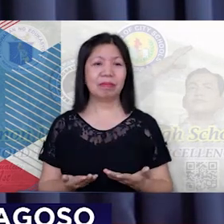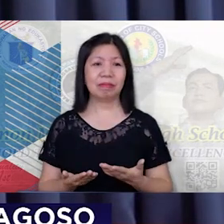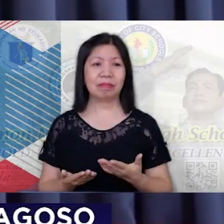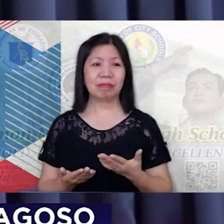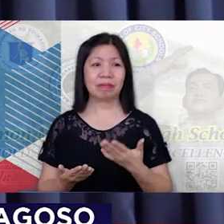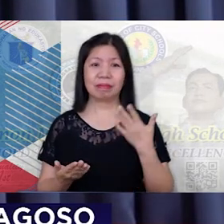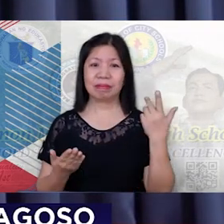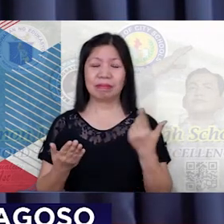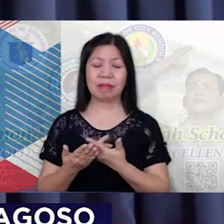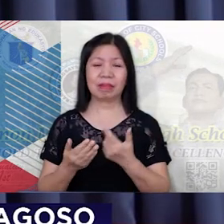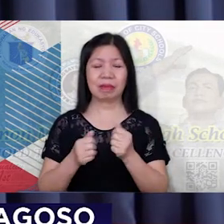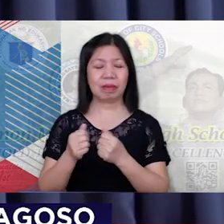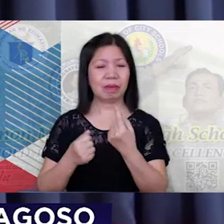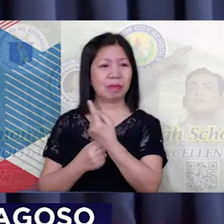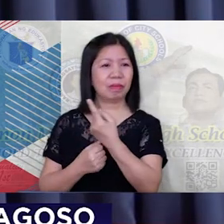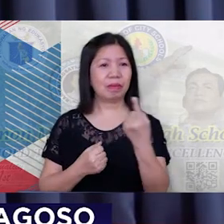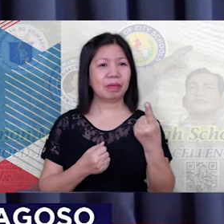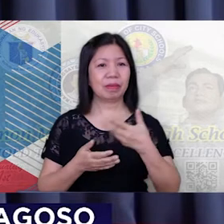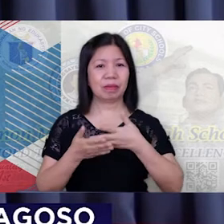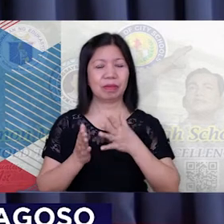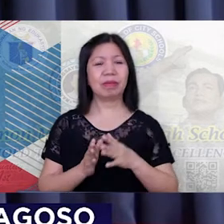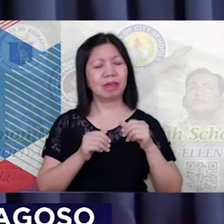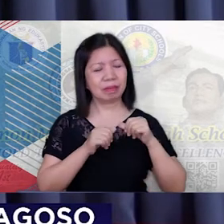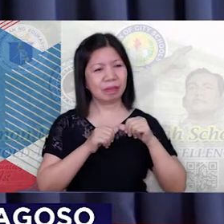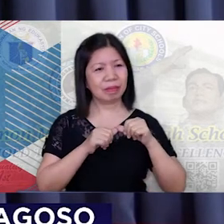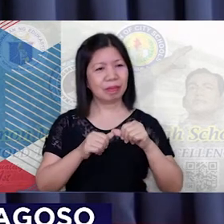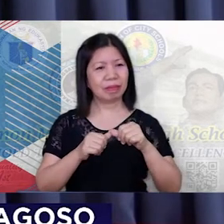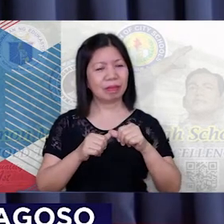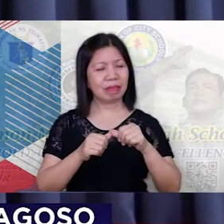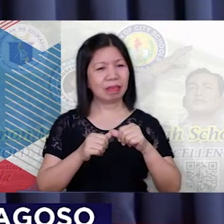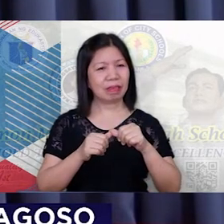pagbati pa rin sa bawat mag-aaral na nagpatuloy na